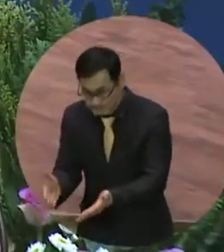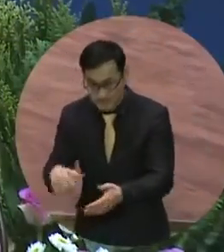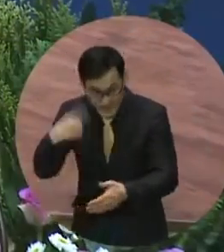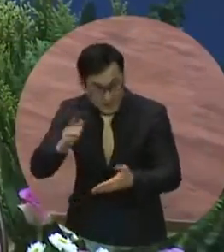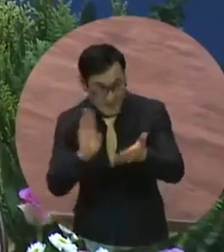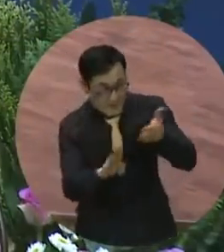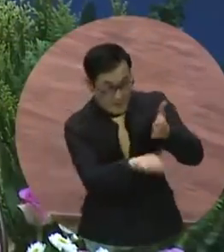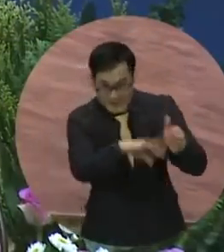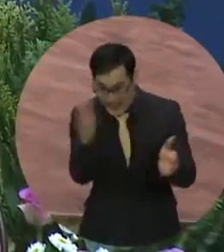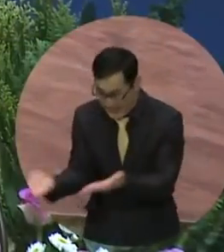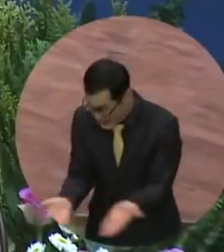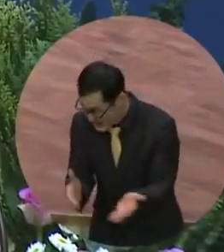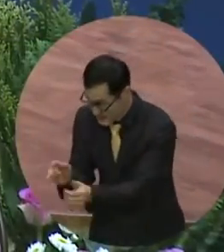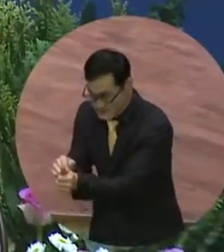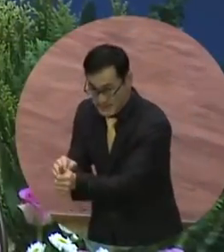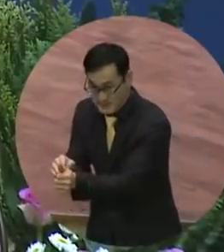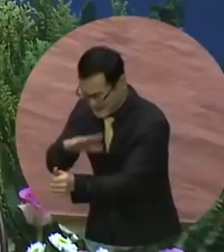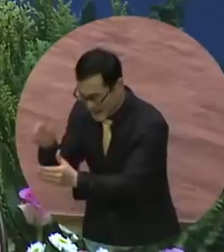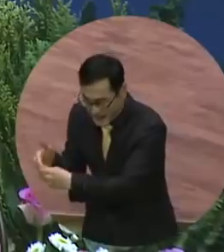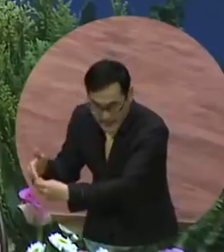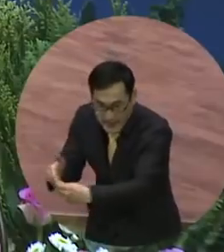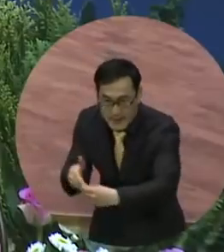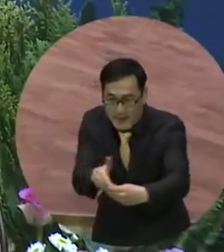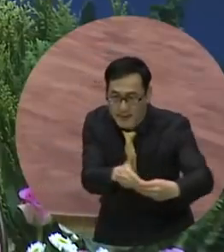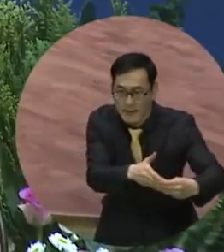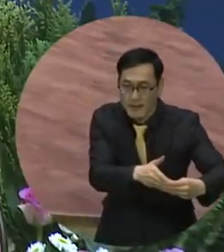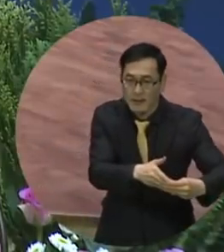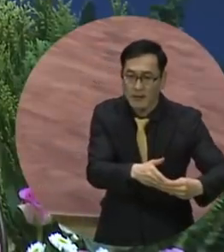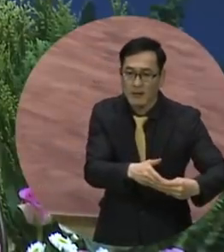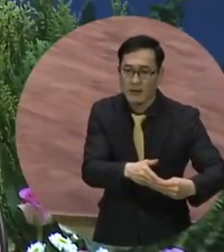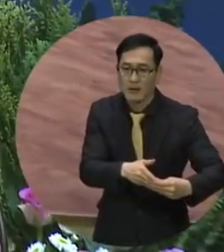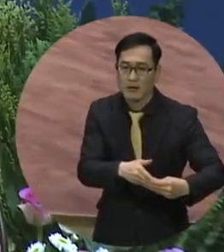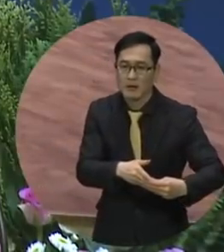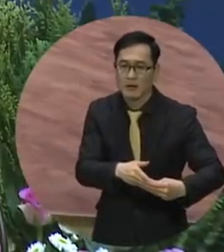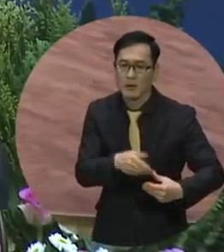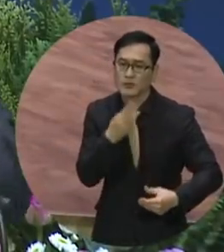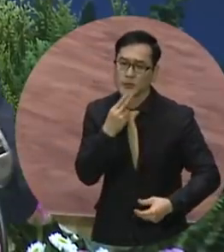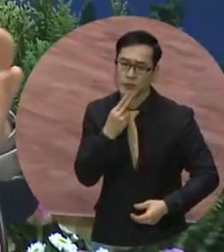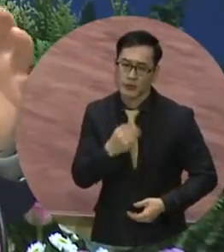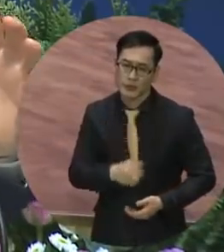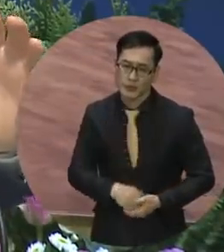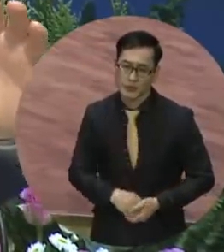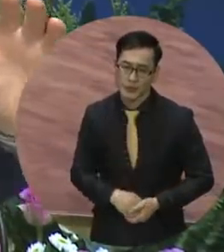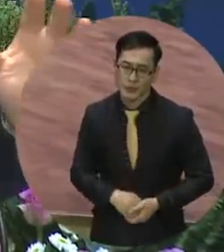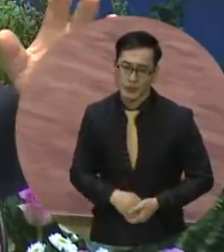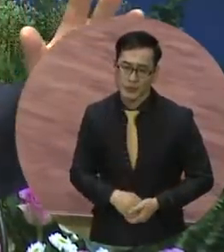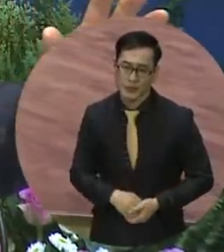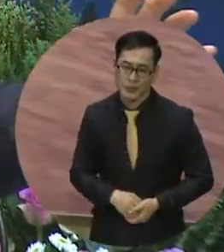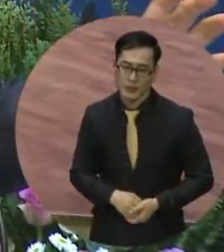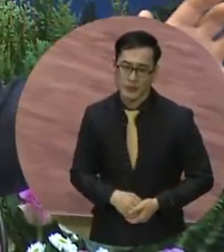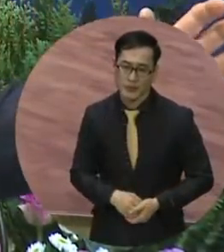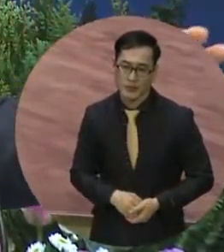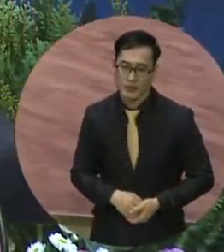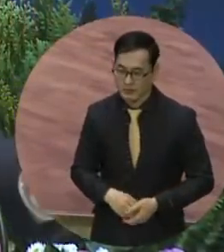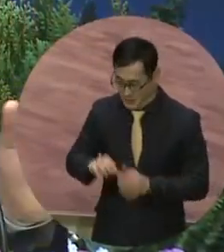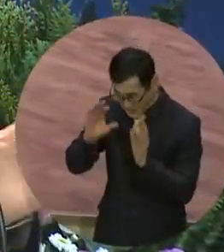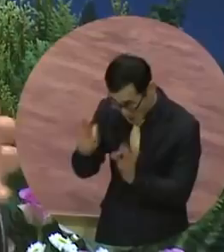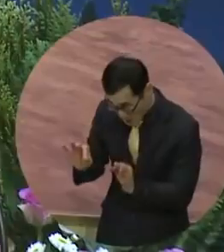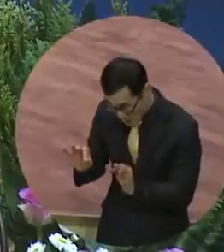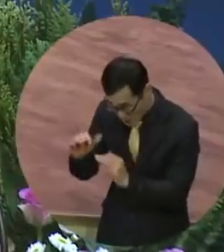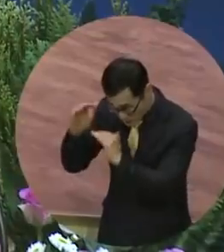식당 갔더니 뭐 엎어가지고 바보에 엎어가서 그 기분 나쁘더래. 이래가지고 전체 흐름을 쫙 자기가 볼